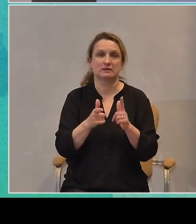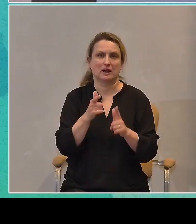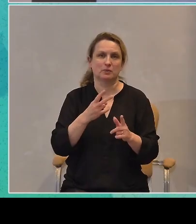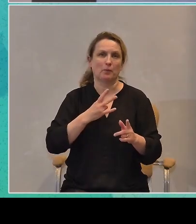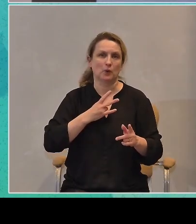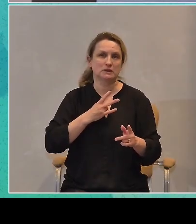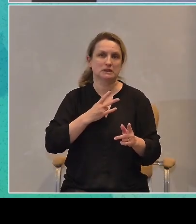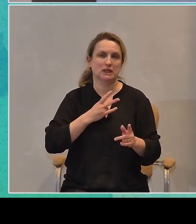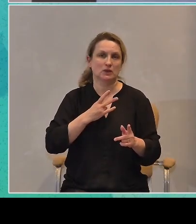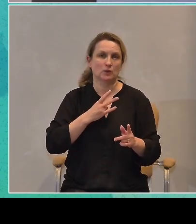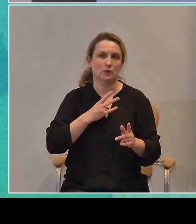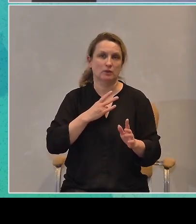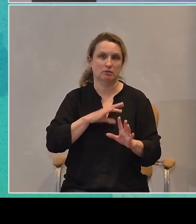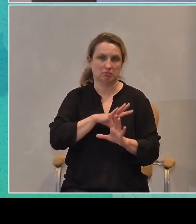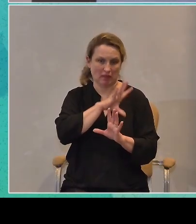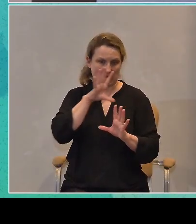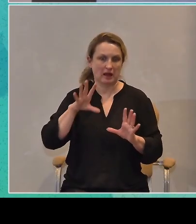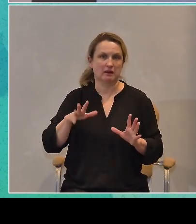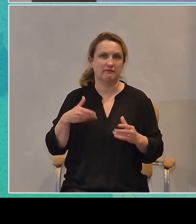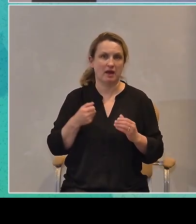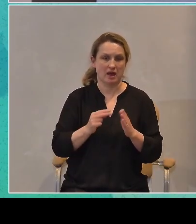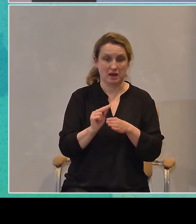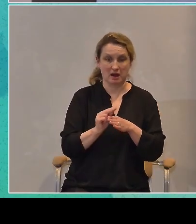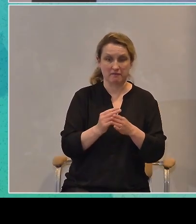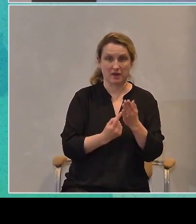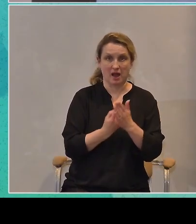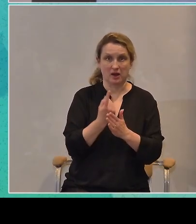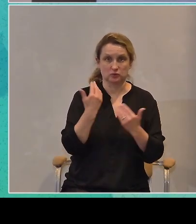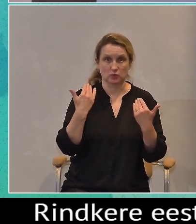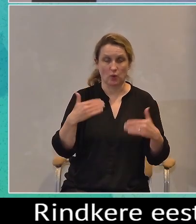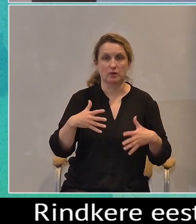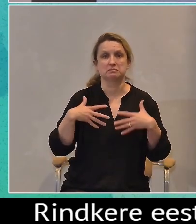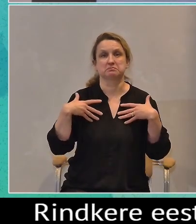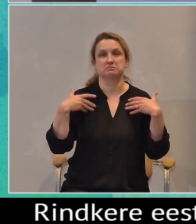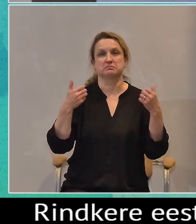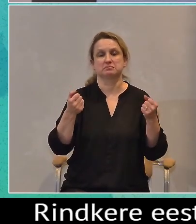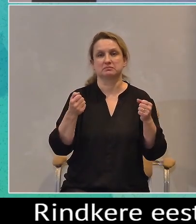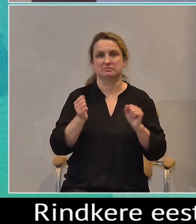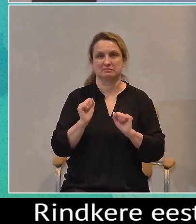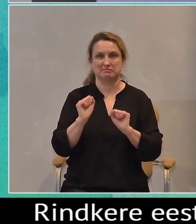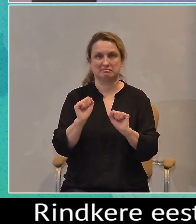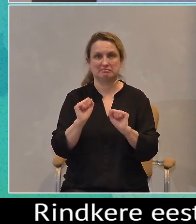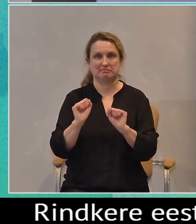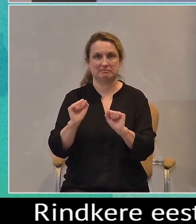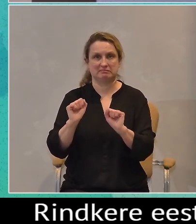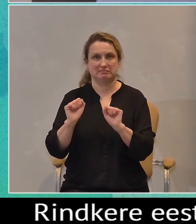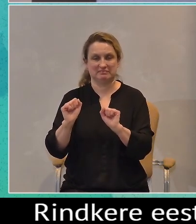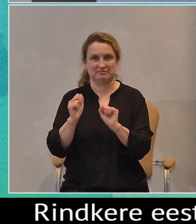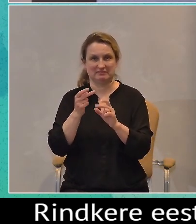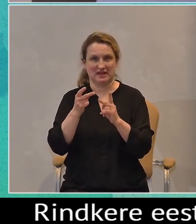püsinud terve ravi algusest, et tänu sellele ka, et me kaitseme teda siis nende